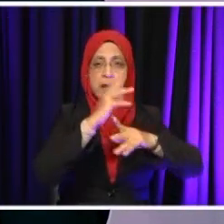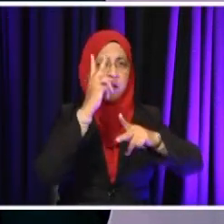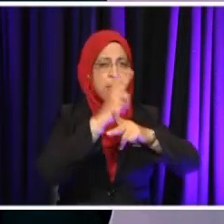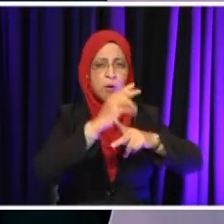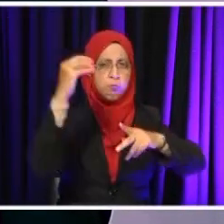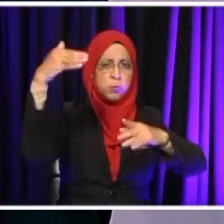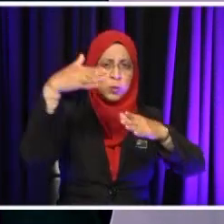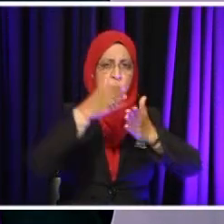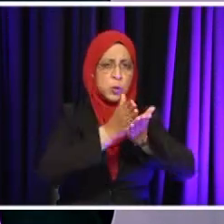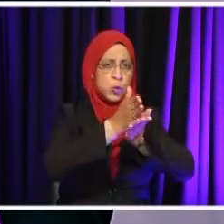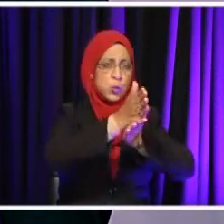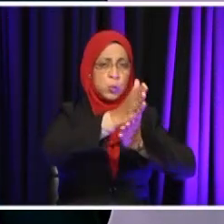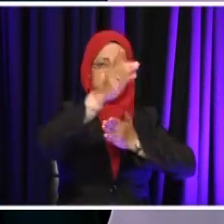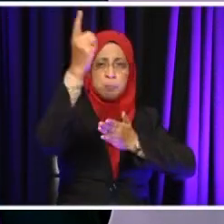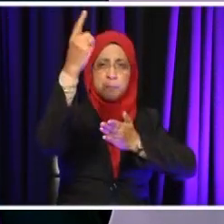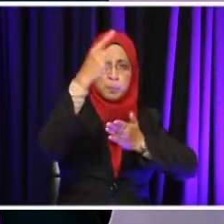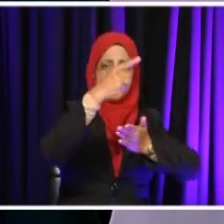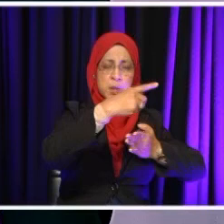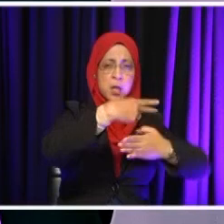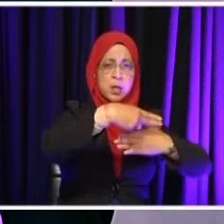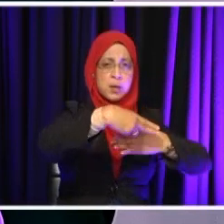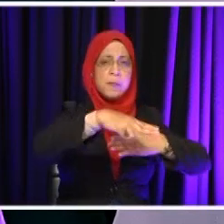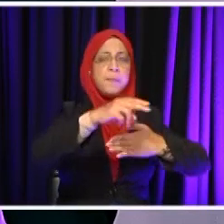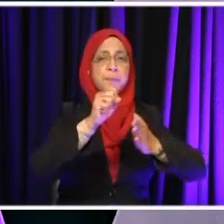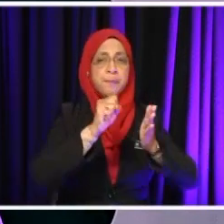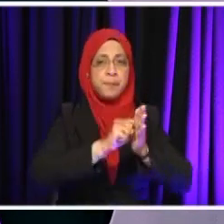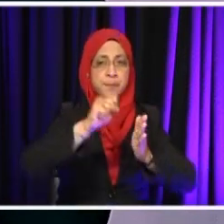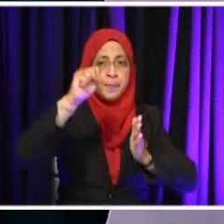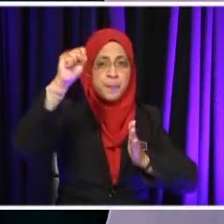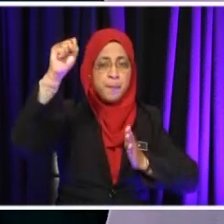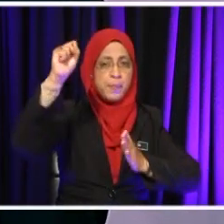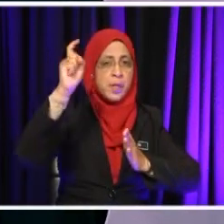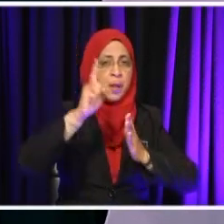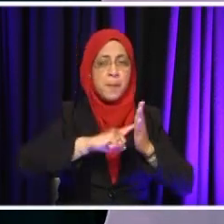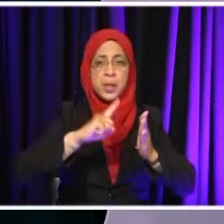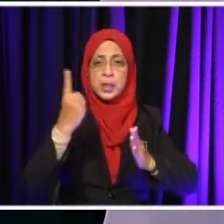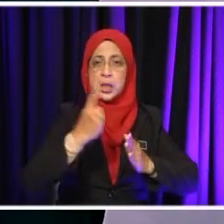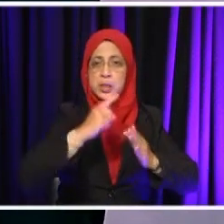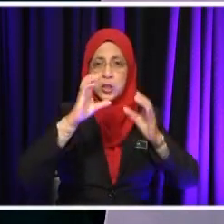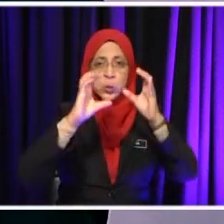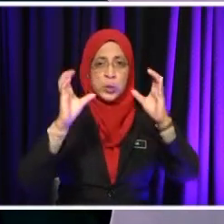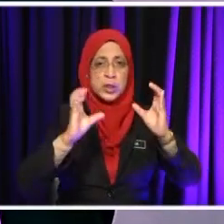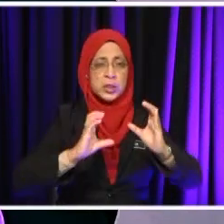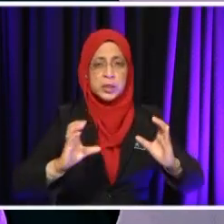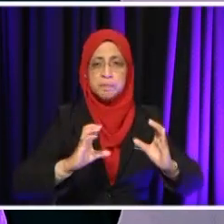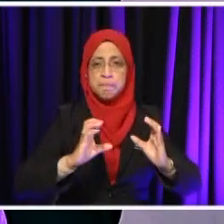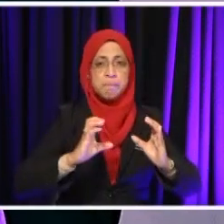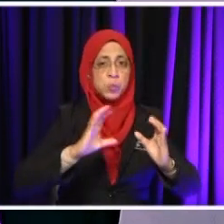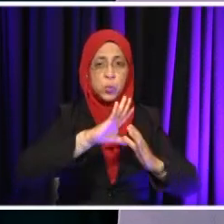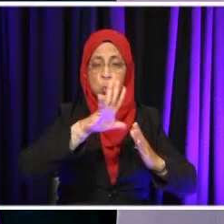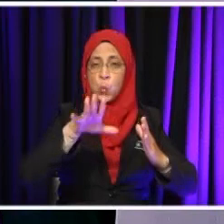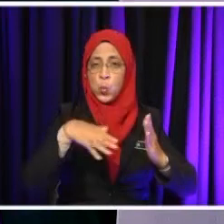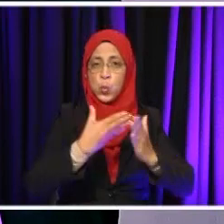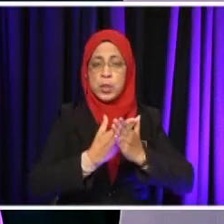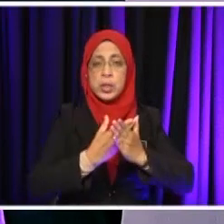dengan cerita lain apa saja cuaca maklumat itu akan dapat diterima oleh